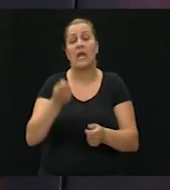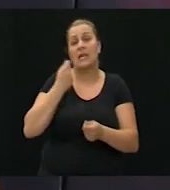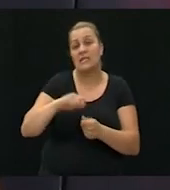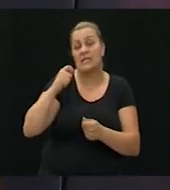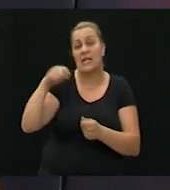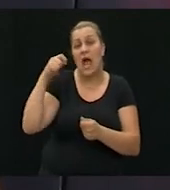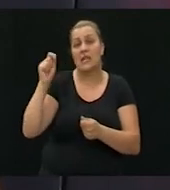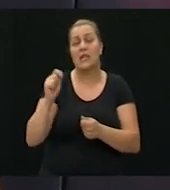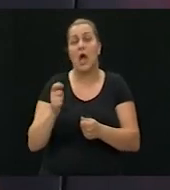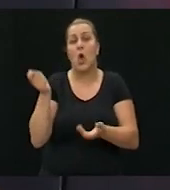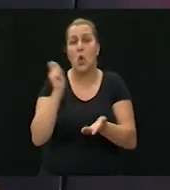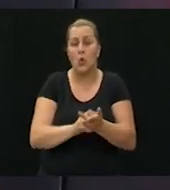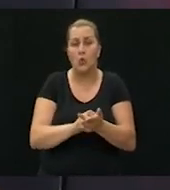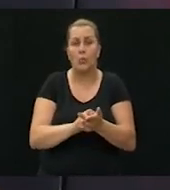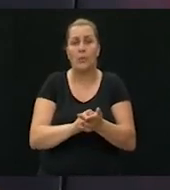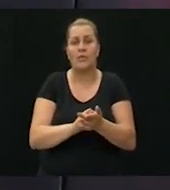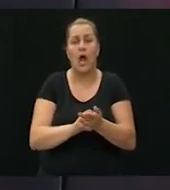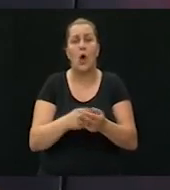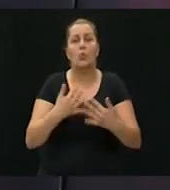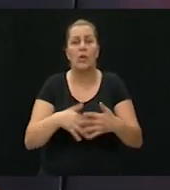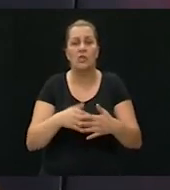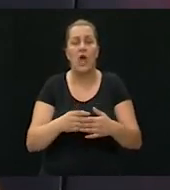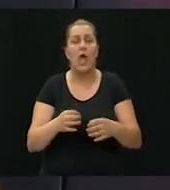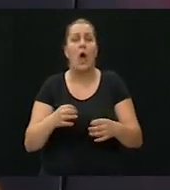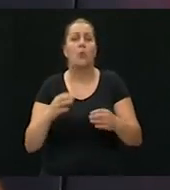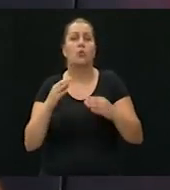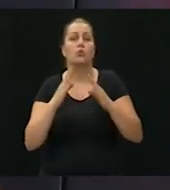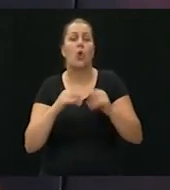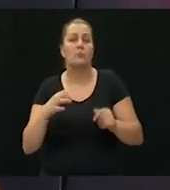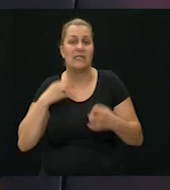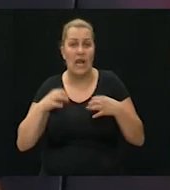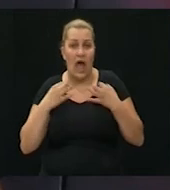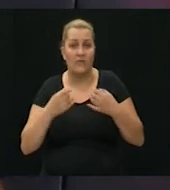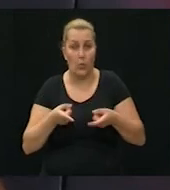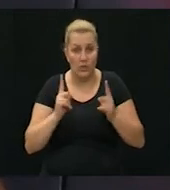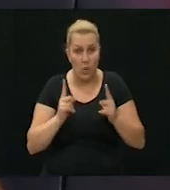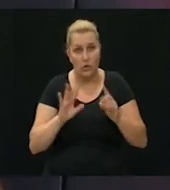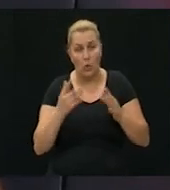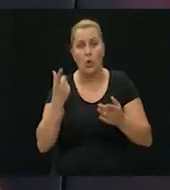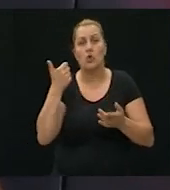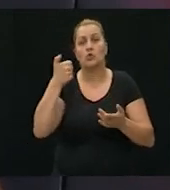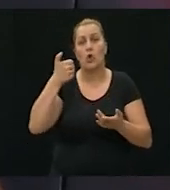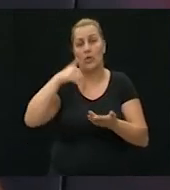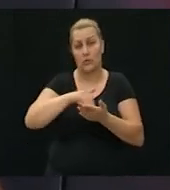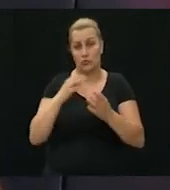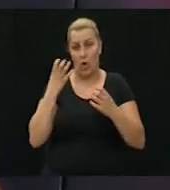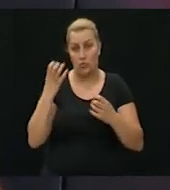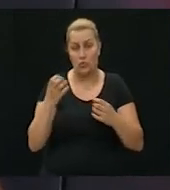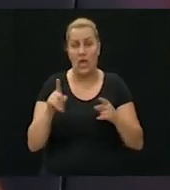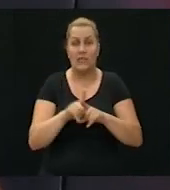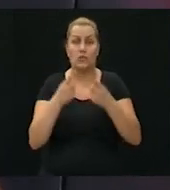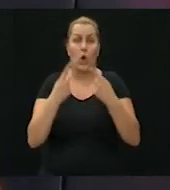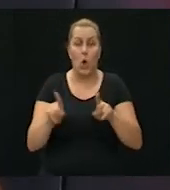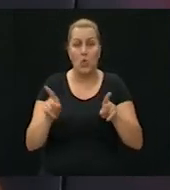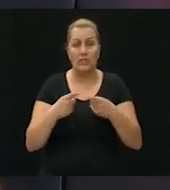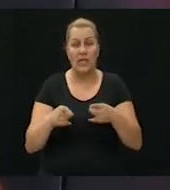Izgradnju i kupnju uređaja u Domu zdravlja u Imotskome, nekih 100.000 kuna. Kroz koncerte isto